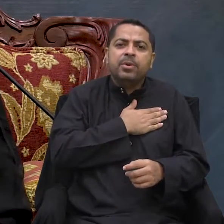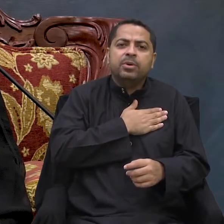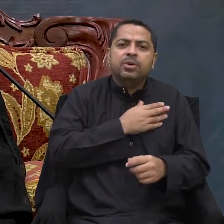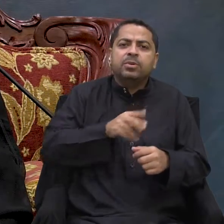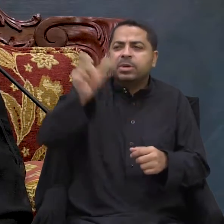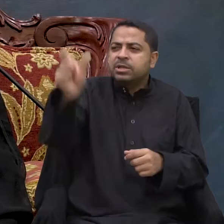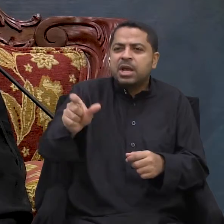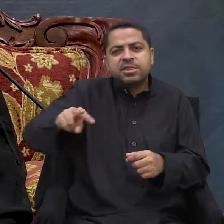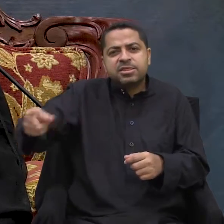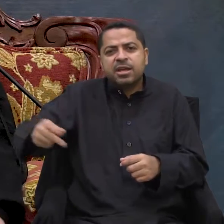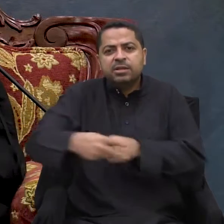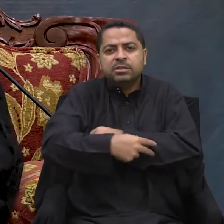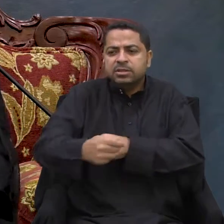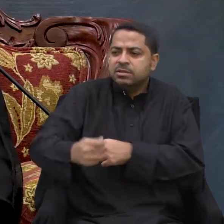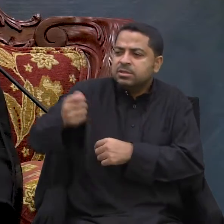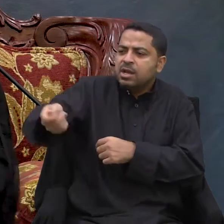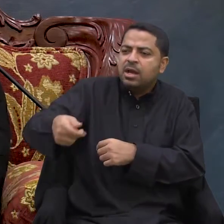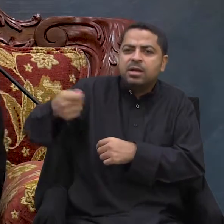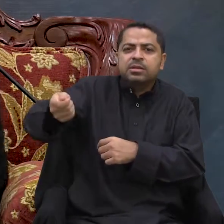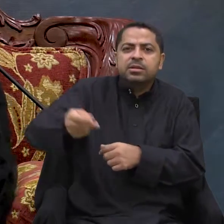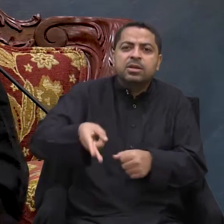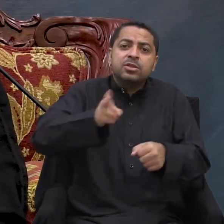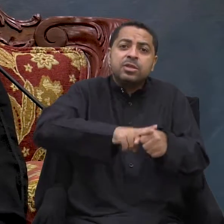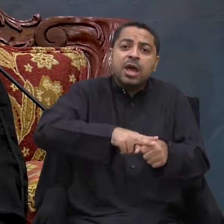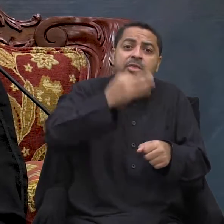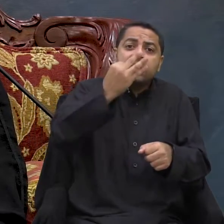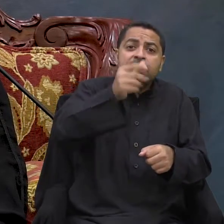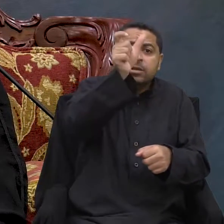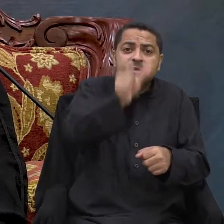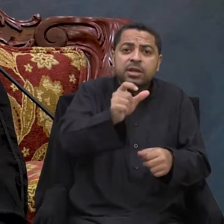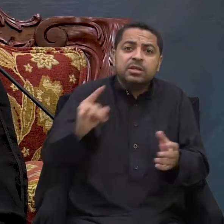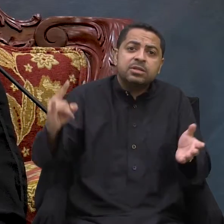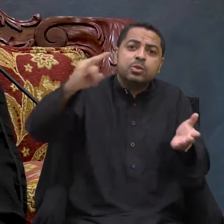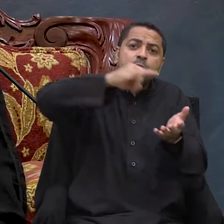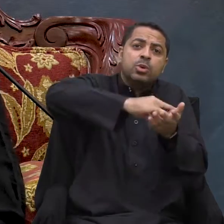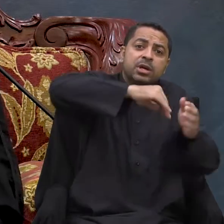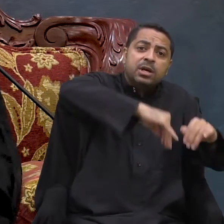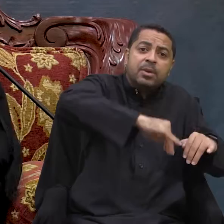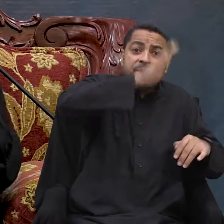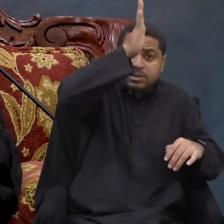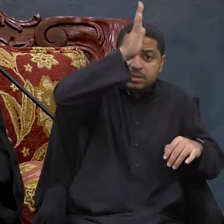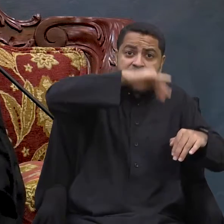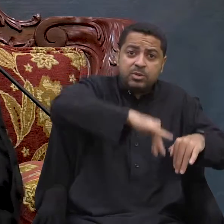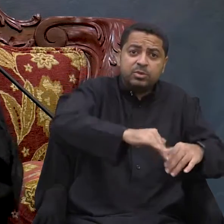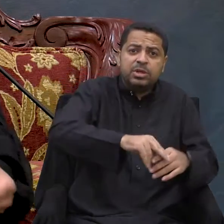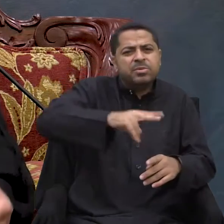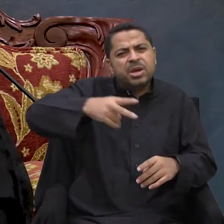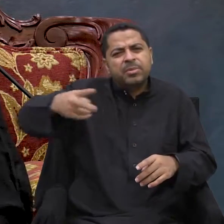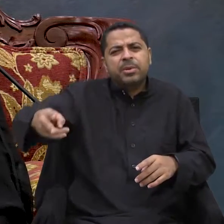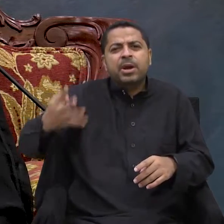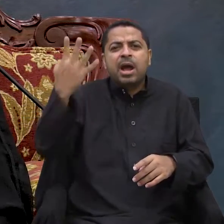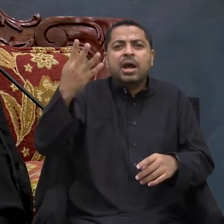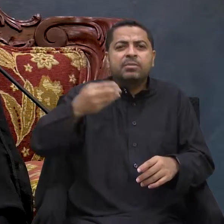ينفق من ماله، والبعض الثالث يذهب إلى زيارة الحسين، والرابع